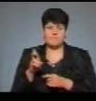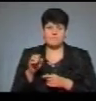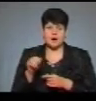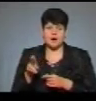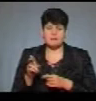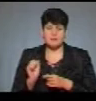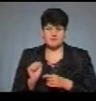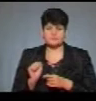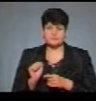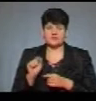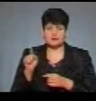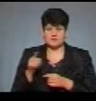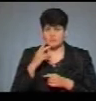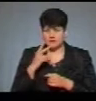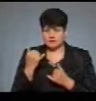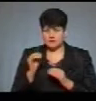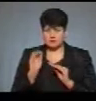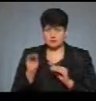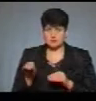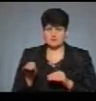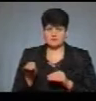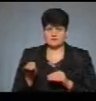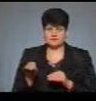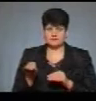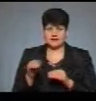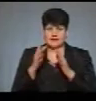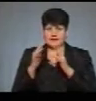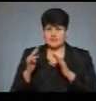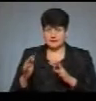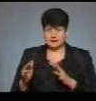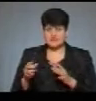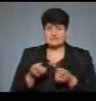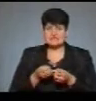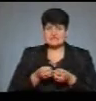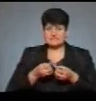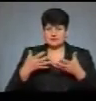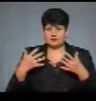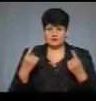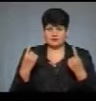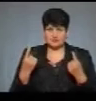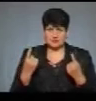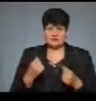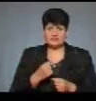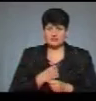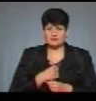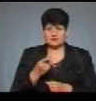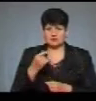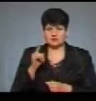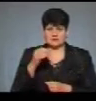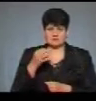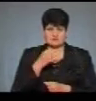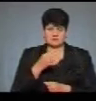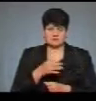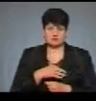місці фонтану Кульбаба, бачили, сьогодні встановили ялинку, але таку світлову, велику. ранку. На жаль, мені тільки що скинули відео,